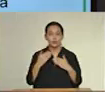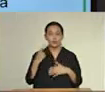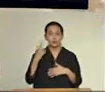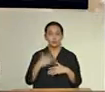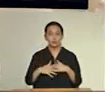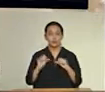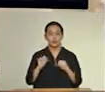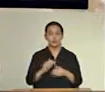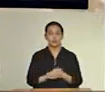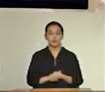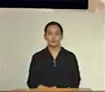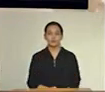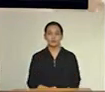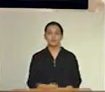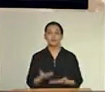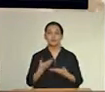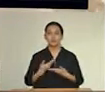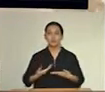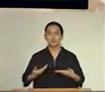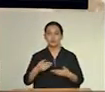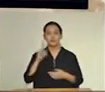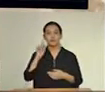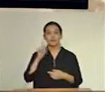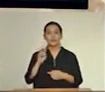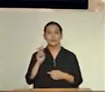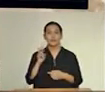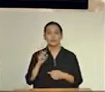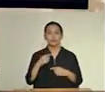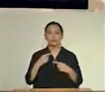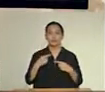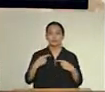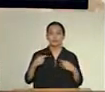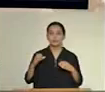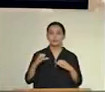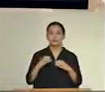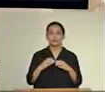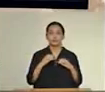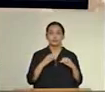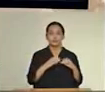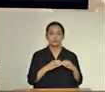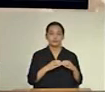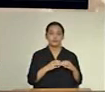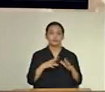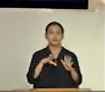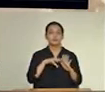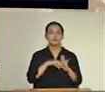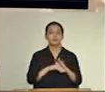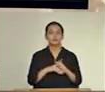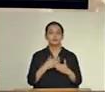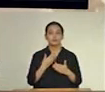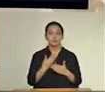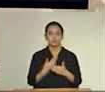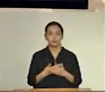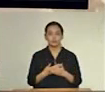tushuniladi. Demak, bizga ma'lumki, biologiya bir qator bo'limlarini, ya'ni sohalarni o'z ichiga oladi.